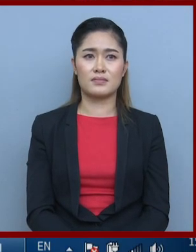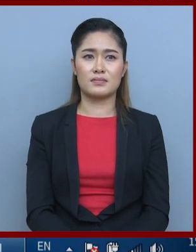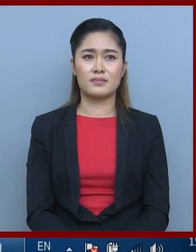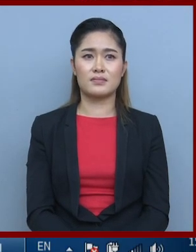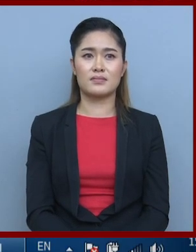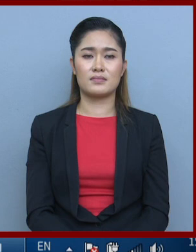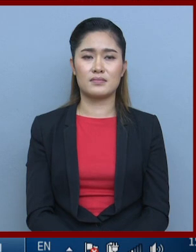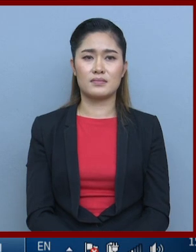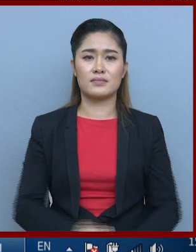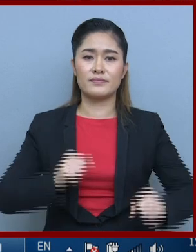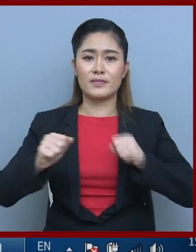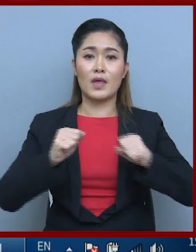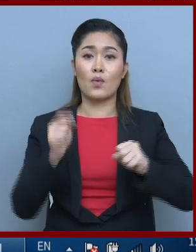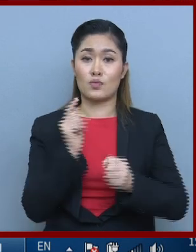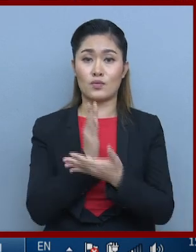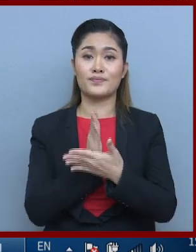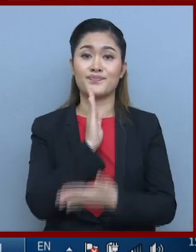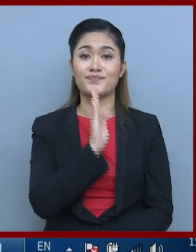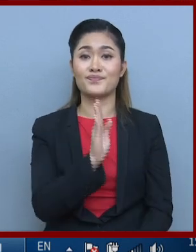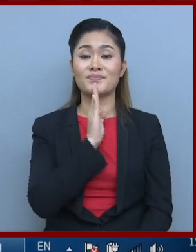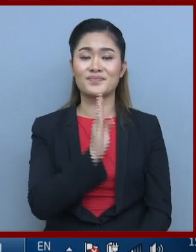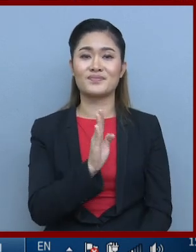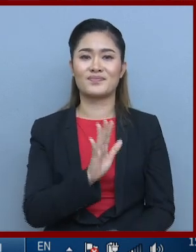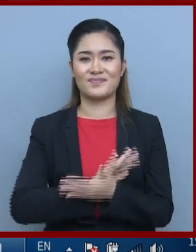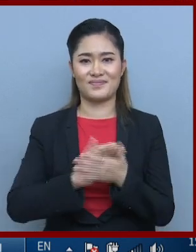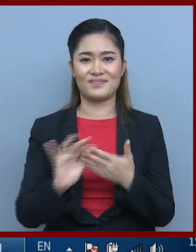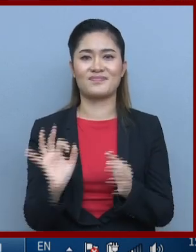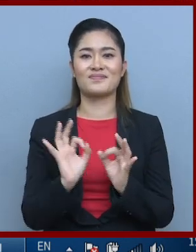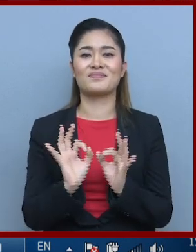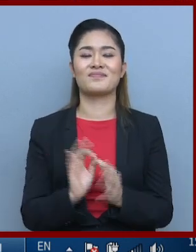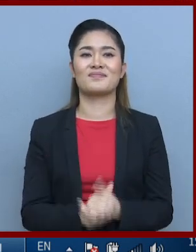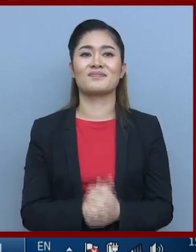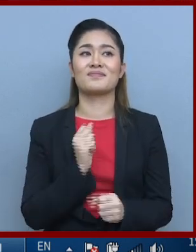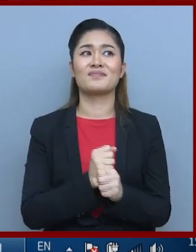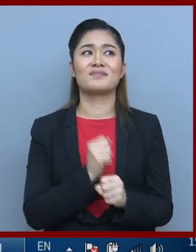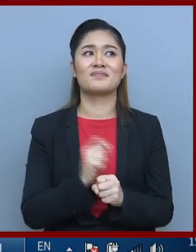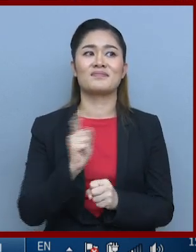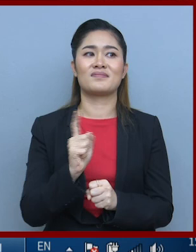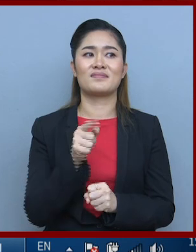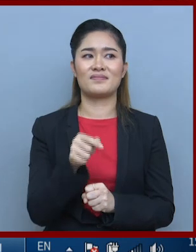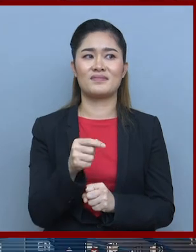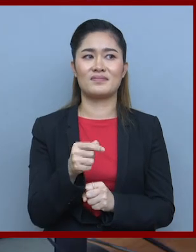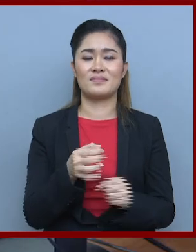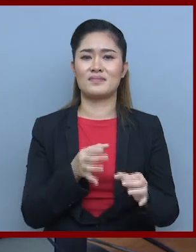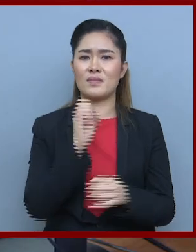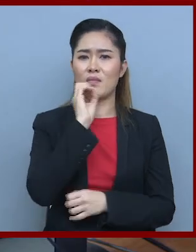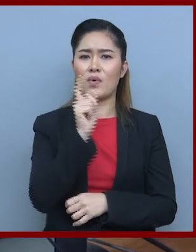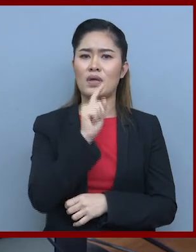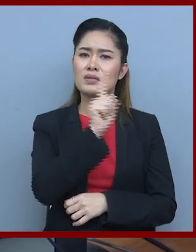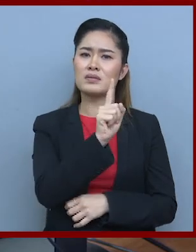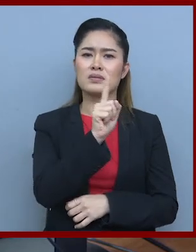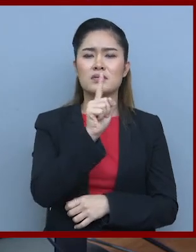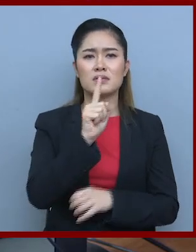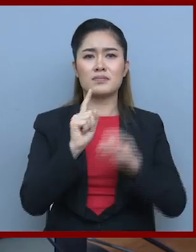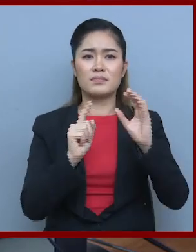ห่างจากท่านซ้ายและขวาเท่าๆกันละเรียบร้อยต่อไปทำลาเบล B บอกหมายเลข B1